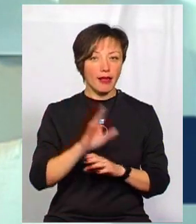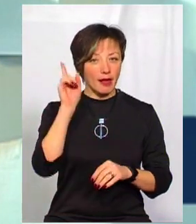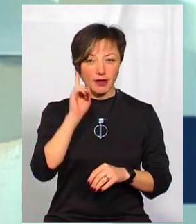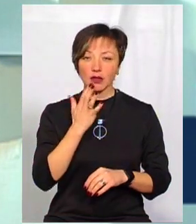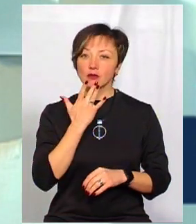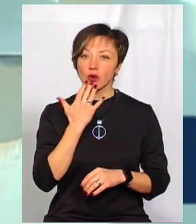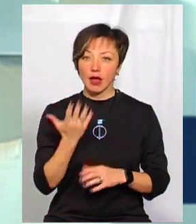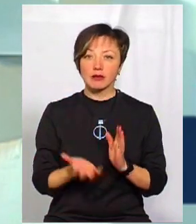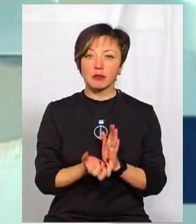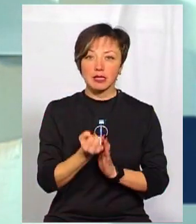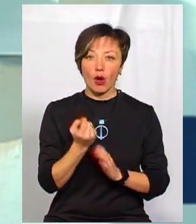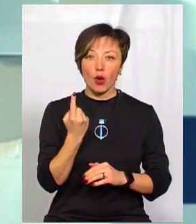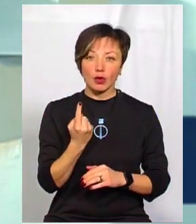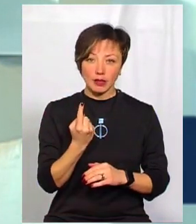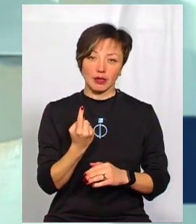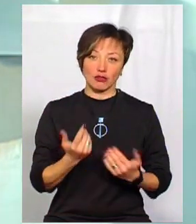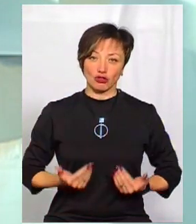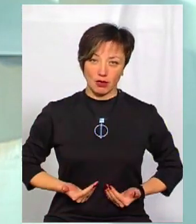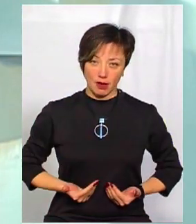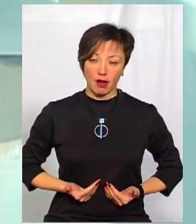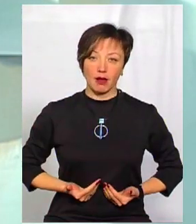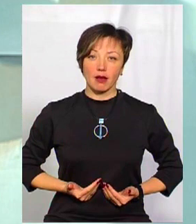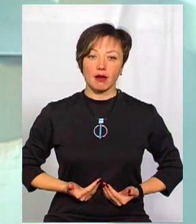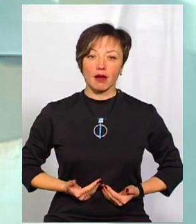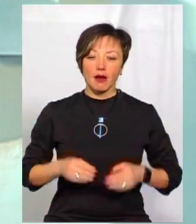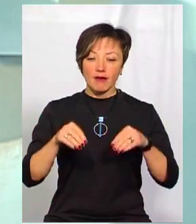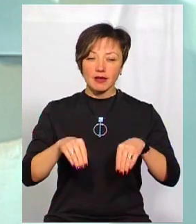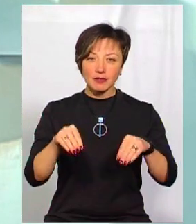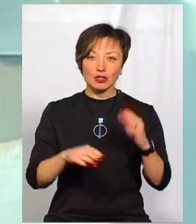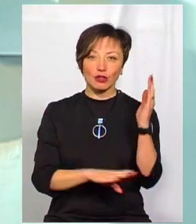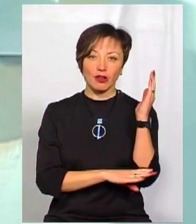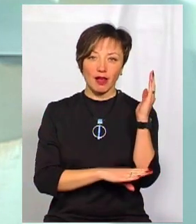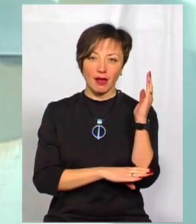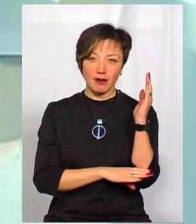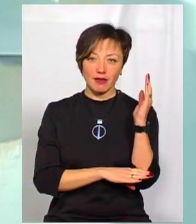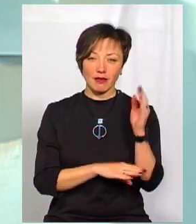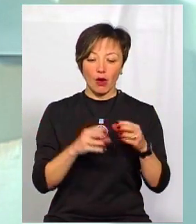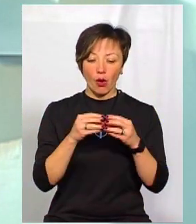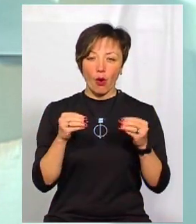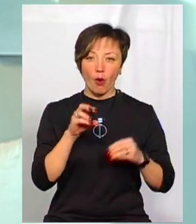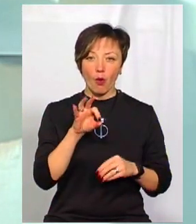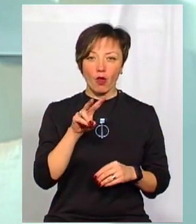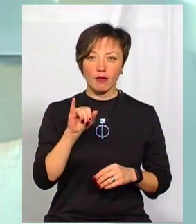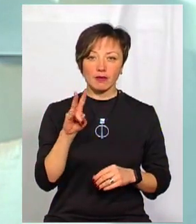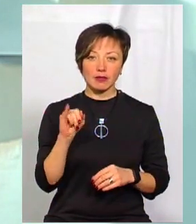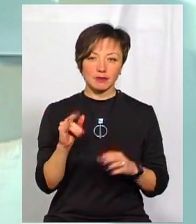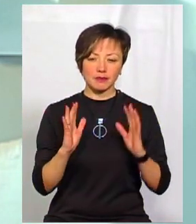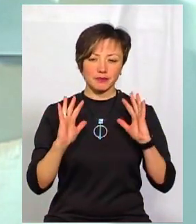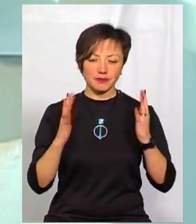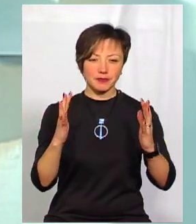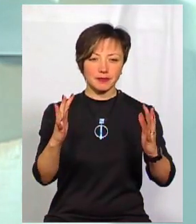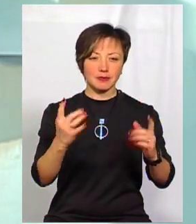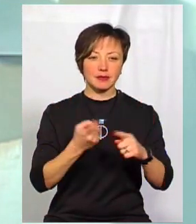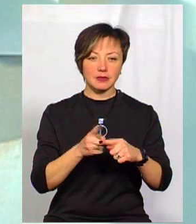неєврейської національності, яка спасала хоча б одне єврейське життя, висаджене оливкове дерево. І зараз там величезні рощі з